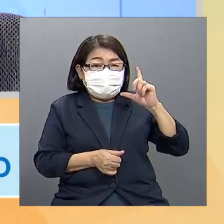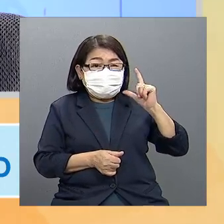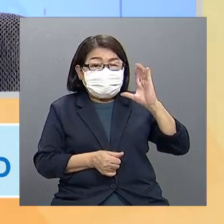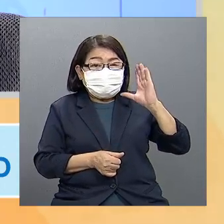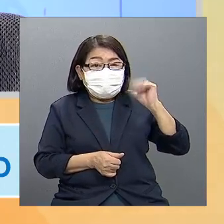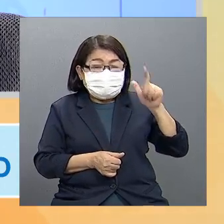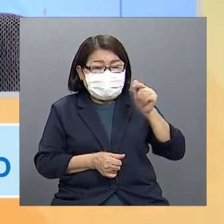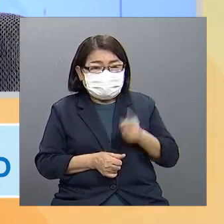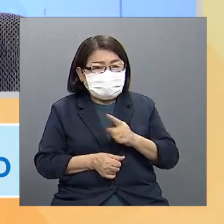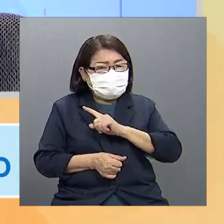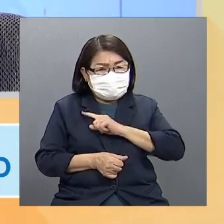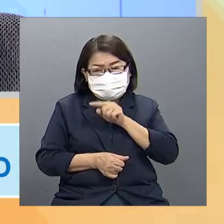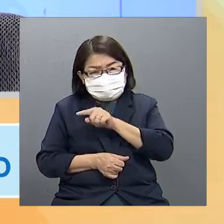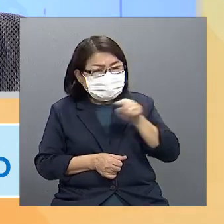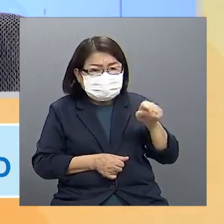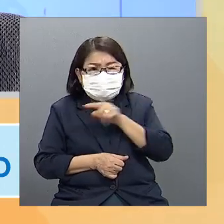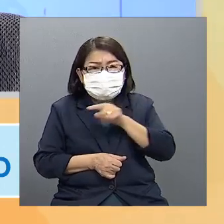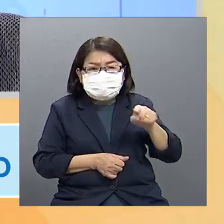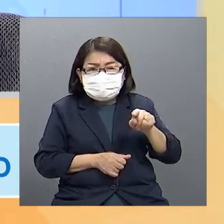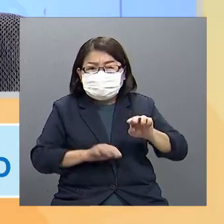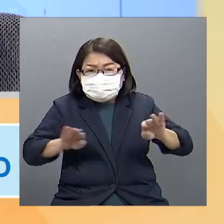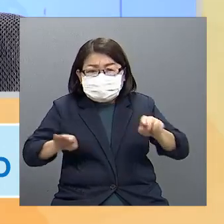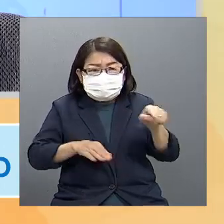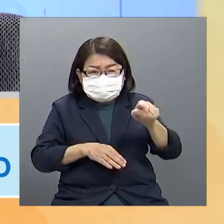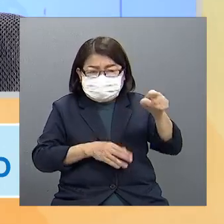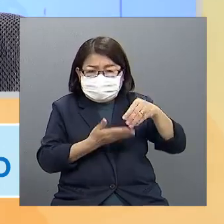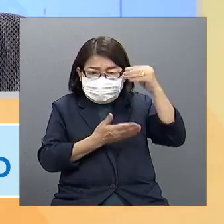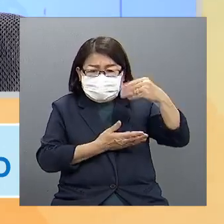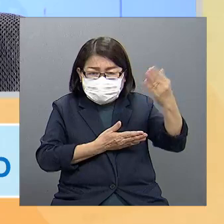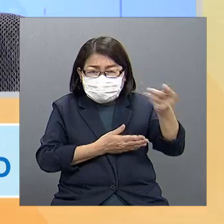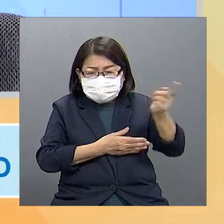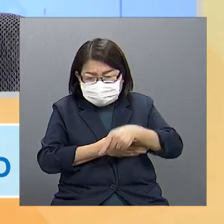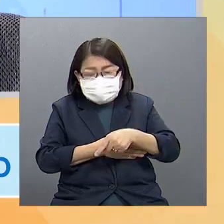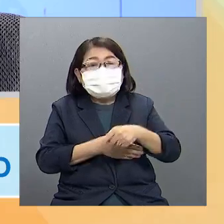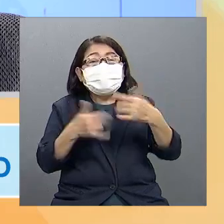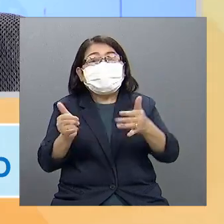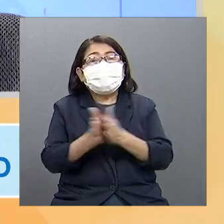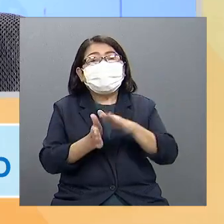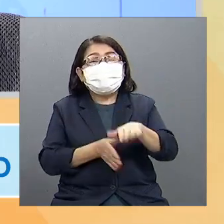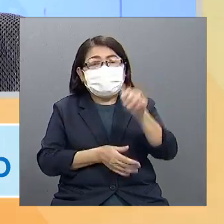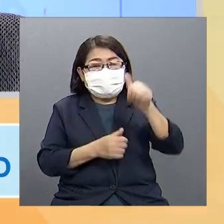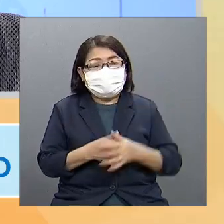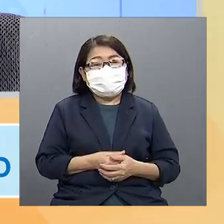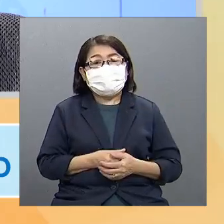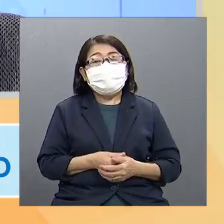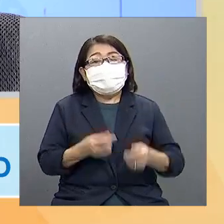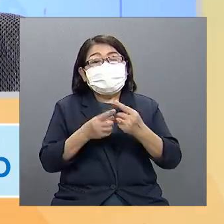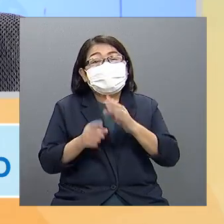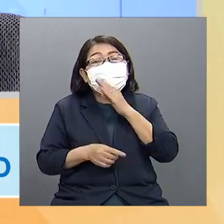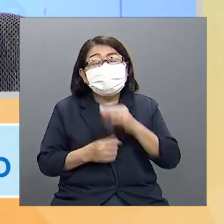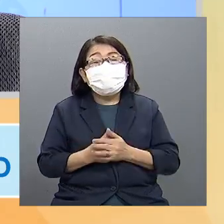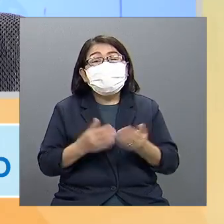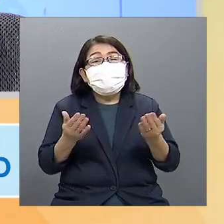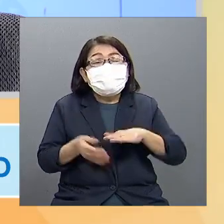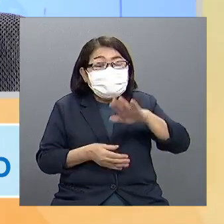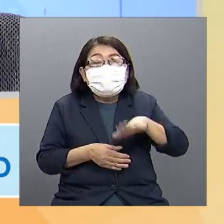ให้ความใส่ใจกับลูกทั้งสองคน ค ือเด็กเนี่ยก็อยู่ในมุมได้เป็นพักๆแ